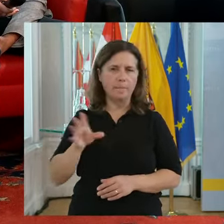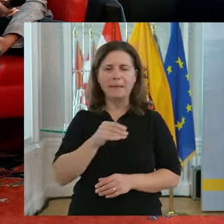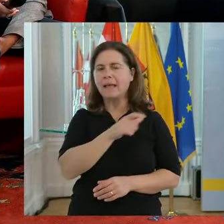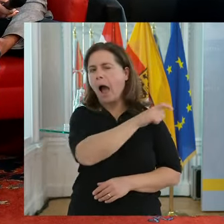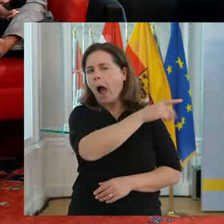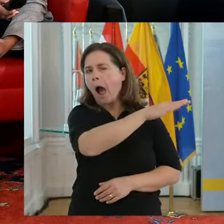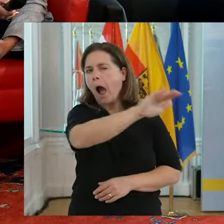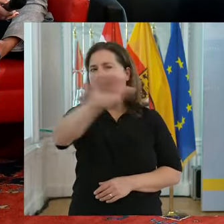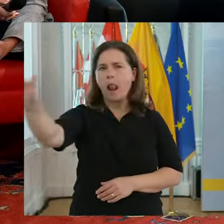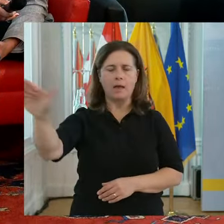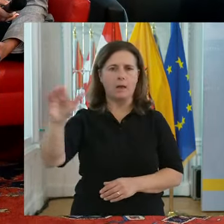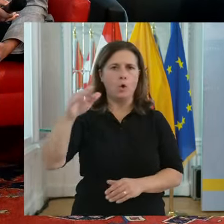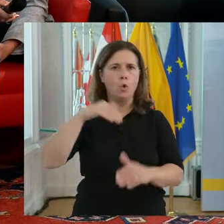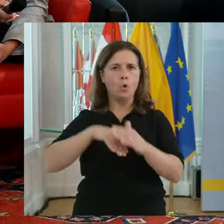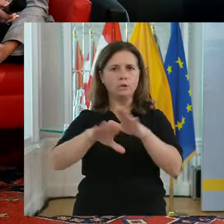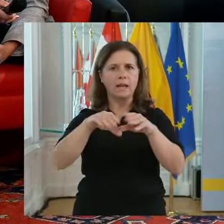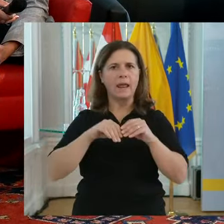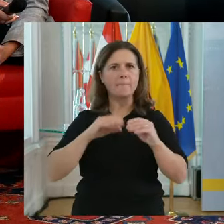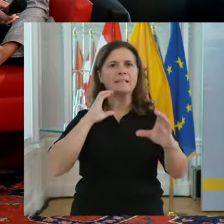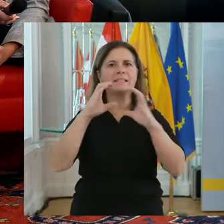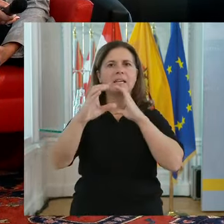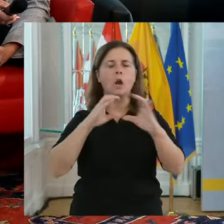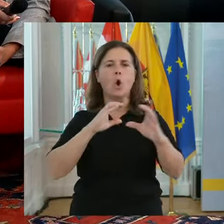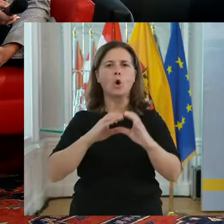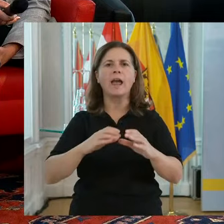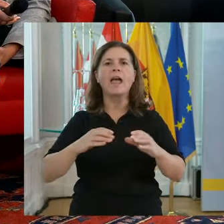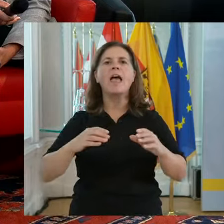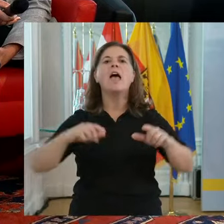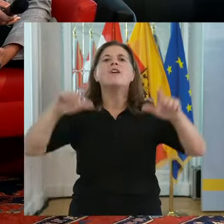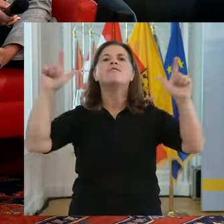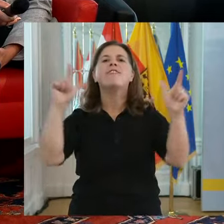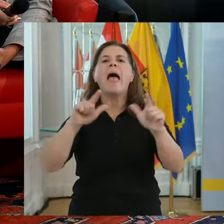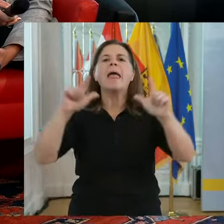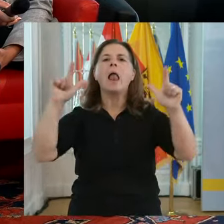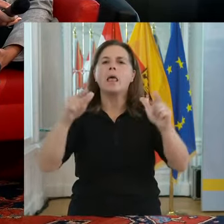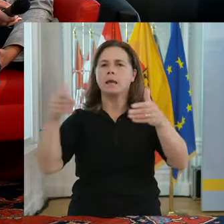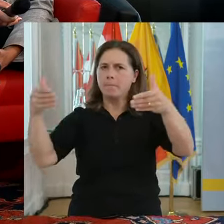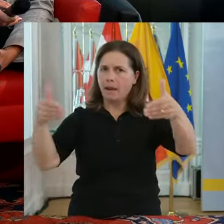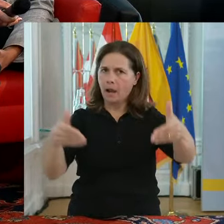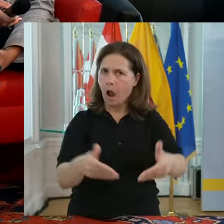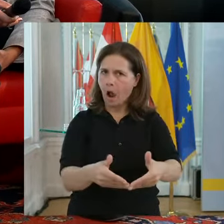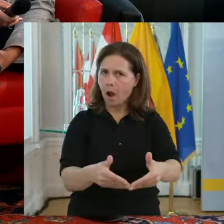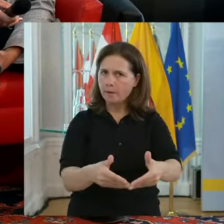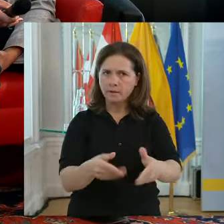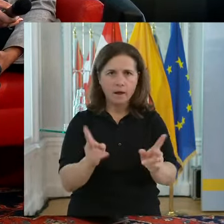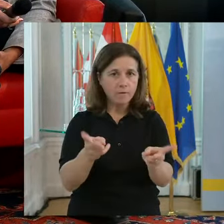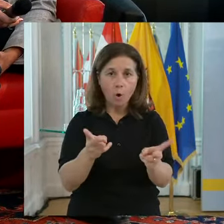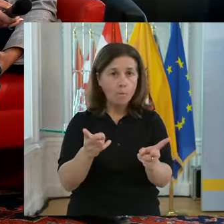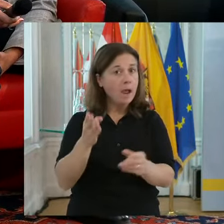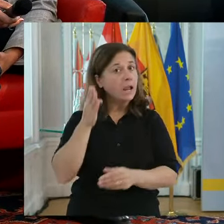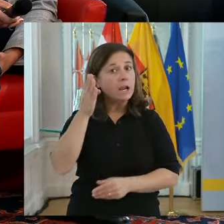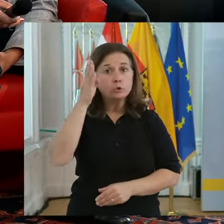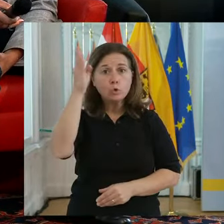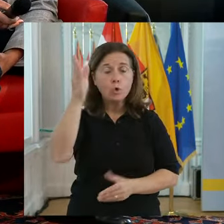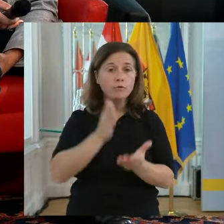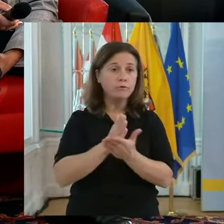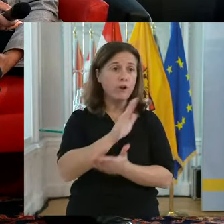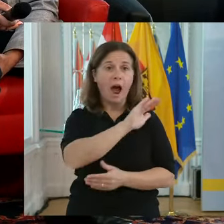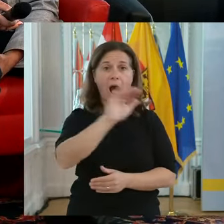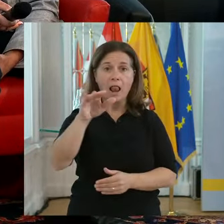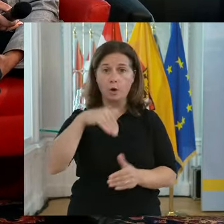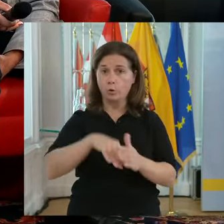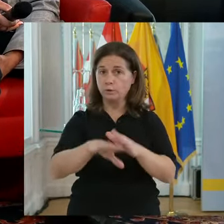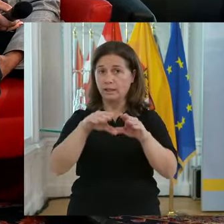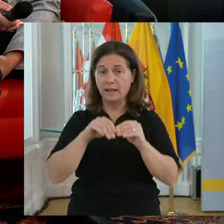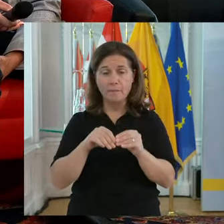die Unternehmensdialoge feierlich zu Grabe tragen, weil es völlig unerheblich in Zukunft für Sie alle als Unternehmerinnen